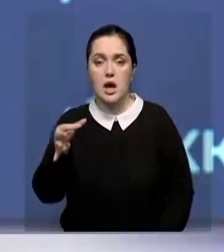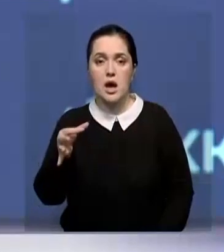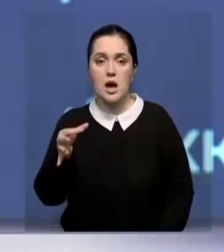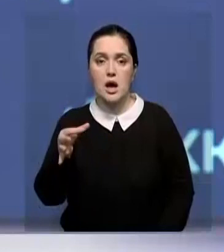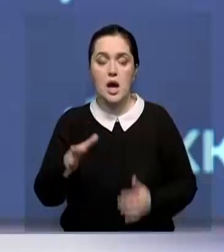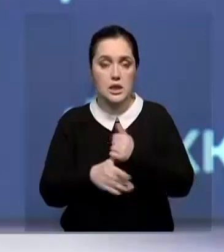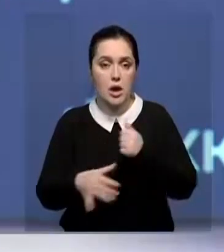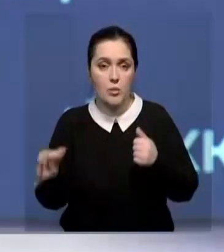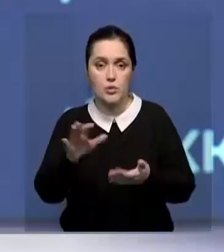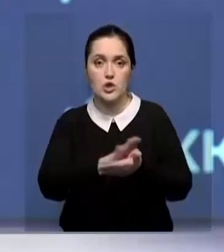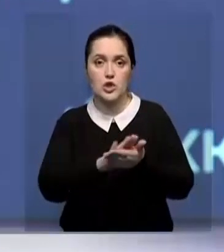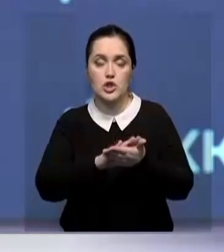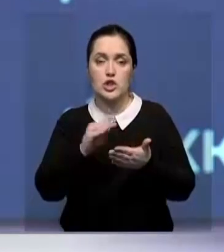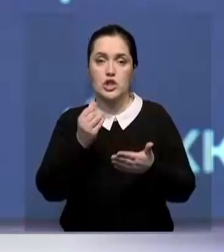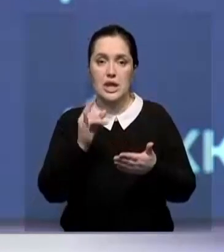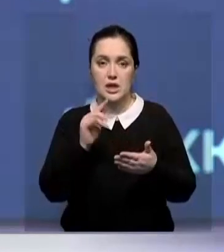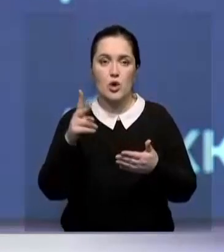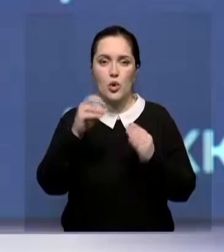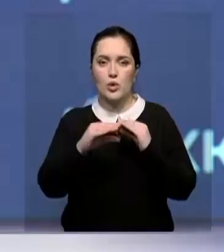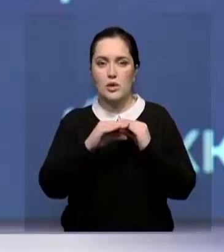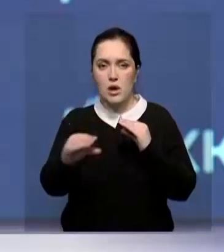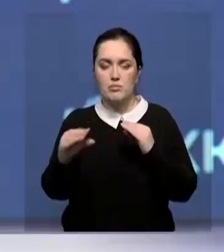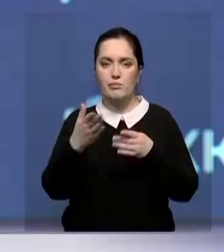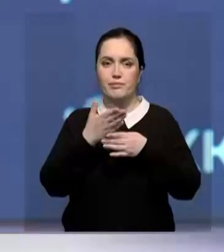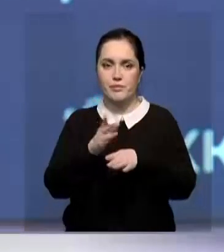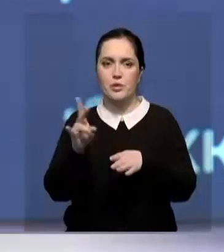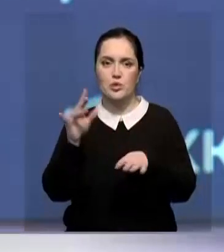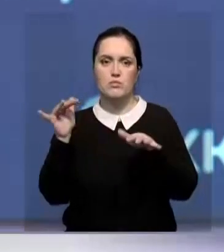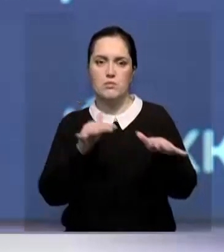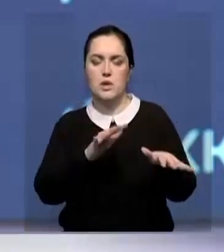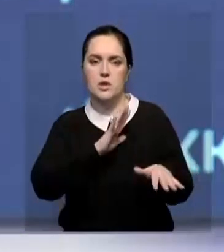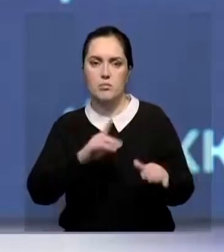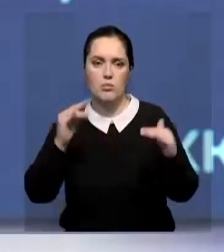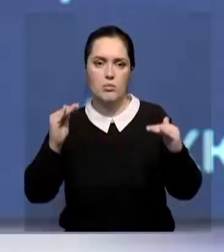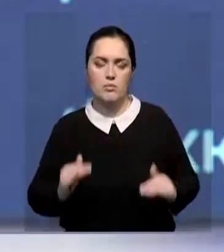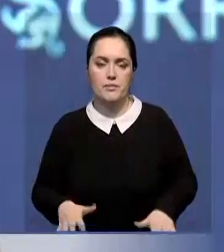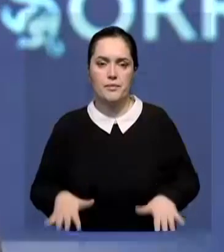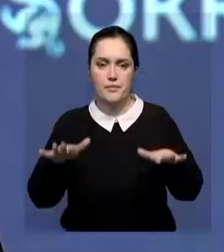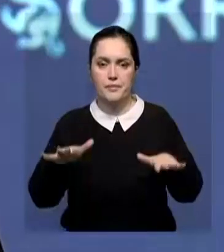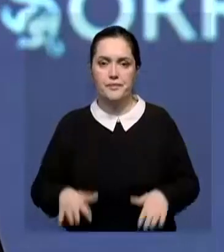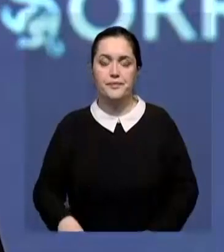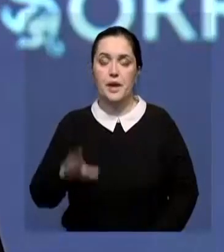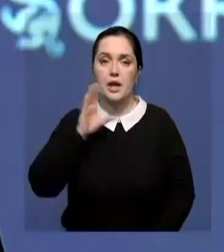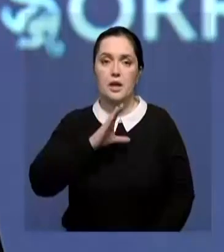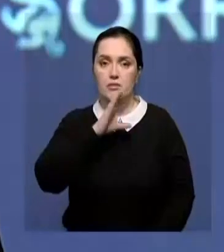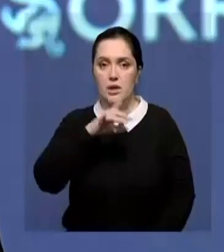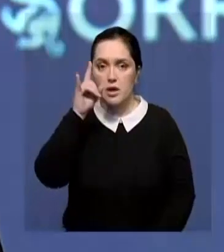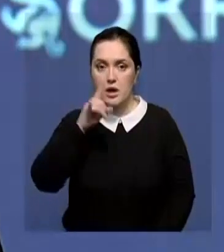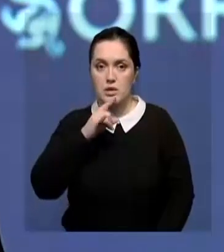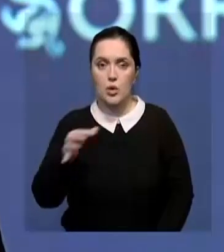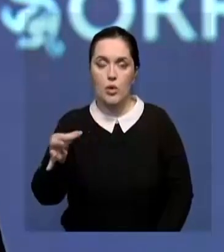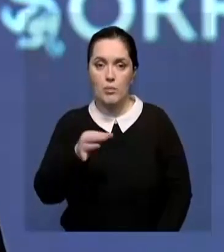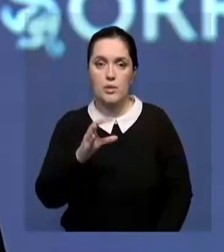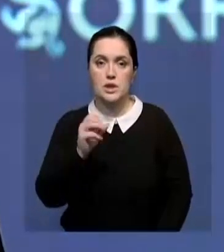очисткой русла реки Жайык от ледяного покрова и исключения заторов для уменьшения подтоплений. В Северо-Казахстанской области